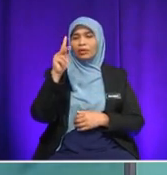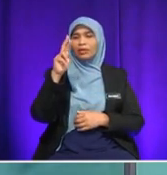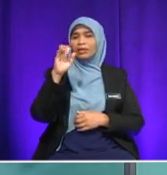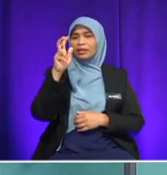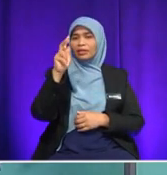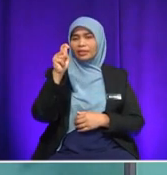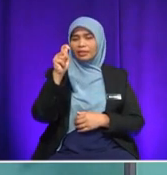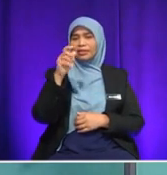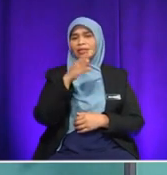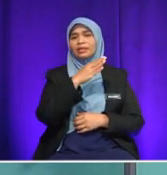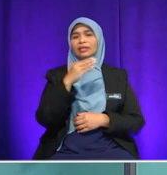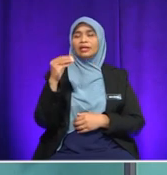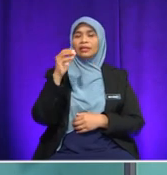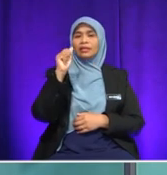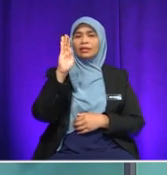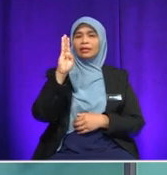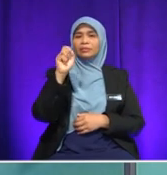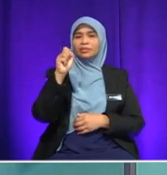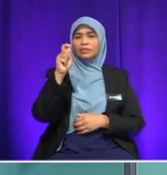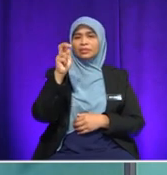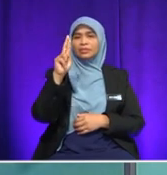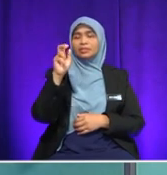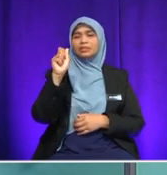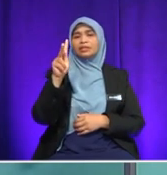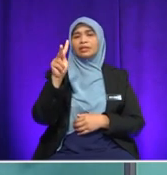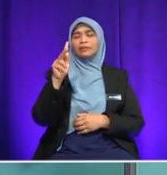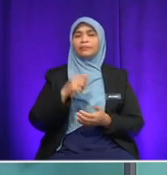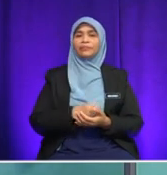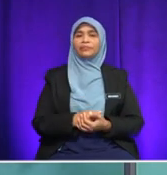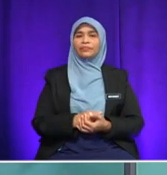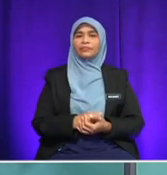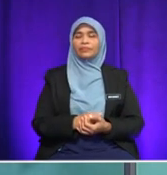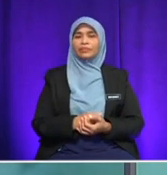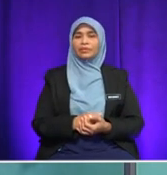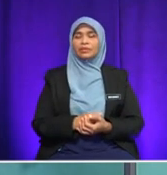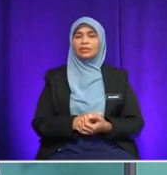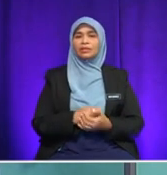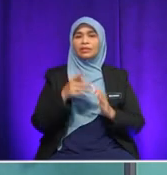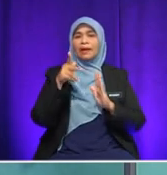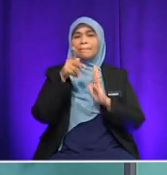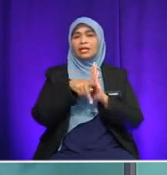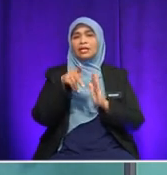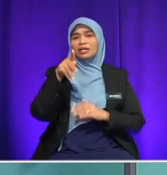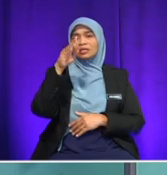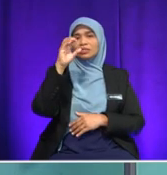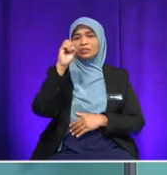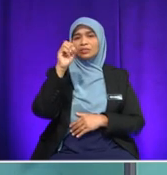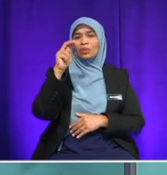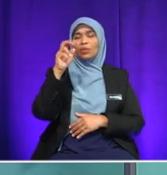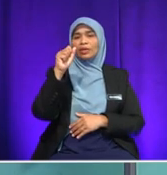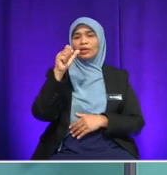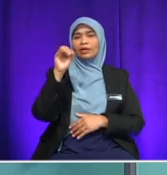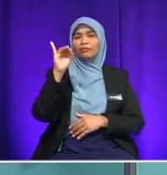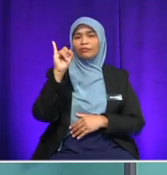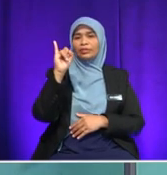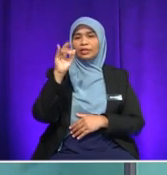menghasilkan perkataan yang bergaya bahasa metafora. Personifikasi ialah tentang